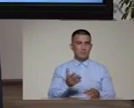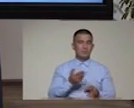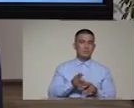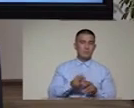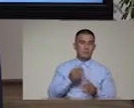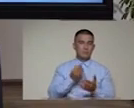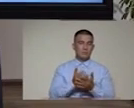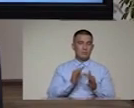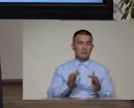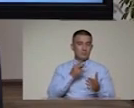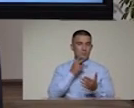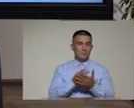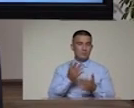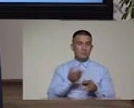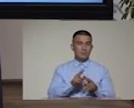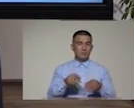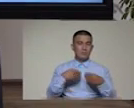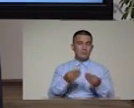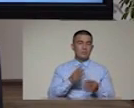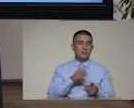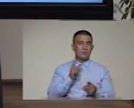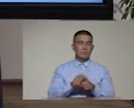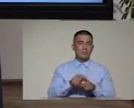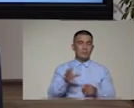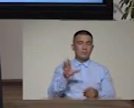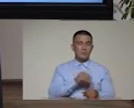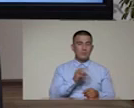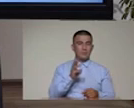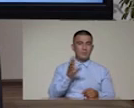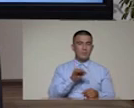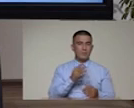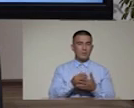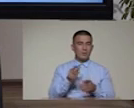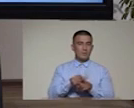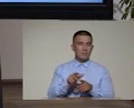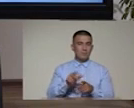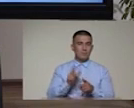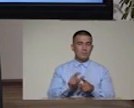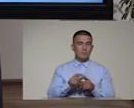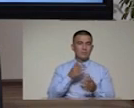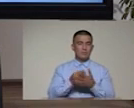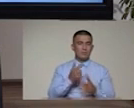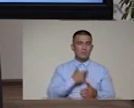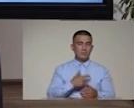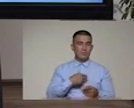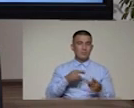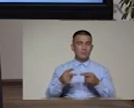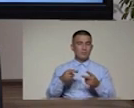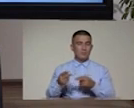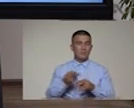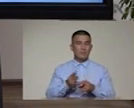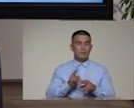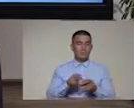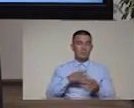o'quvchilar, diqqat qiling. Berilgan birinchi gapdagi mi yuklamasi o'zidan oldingi so'zga qo'shib